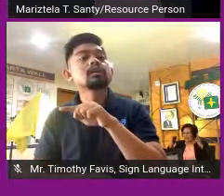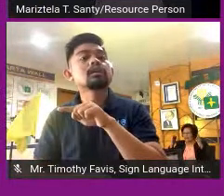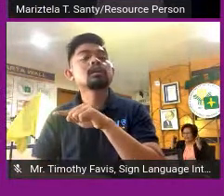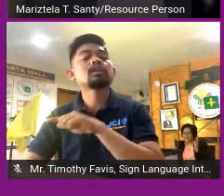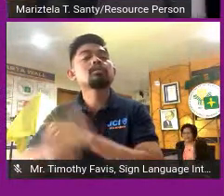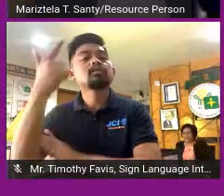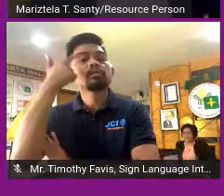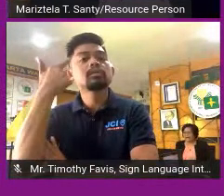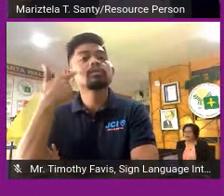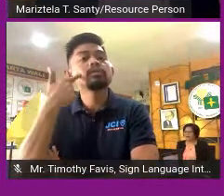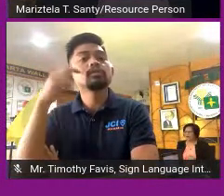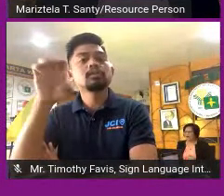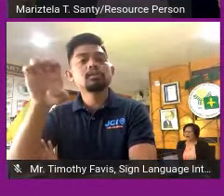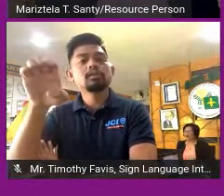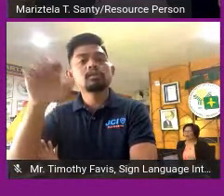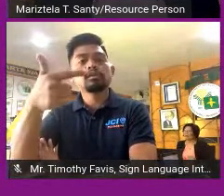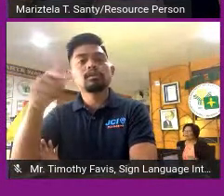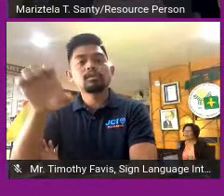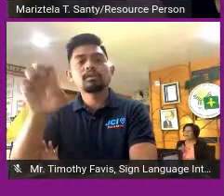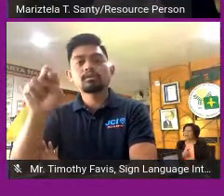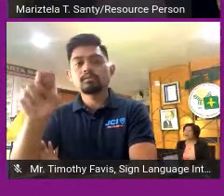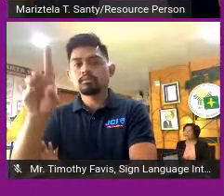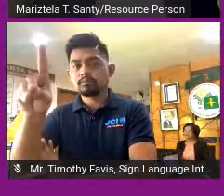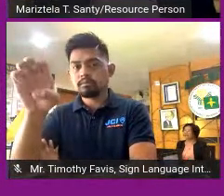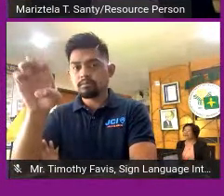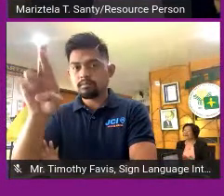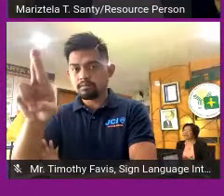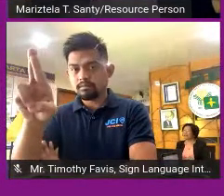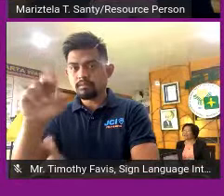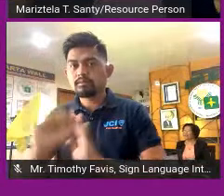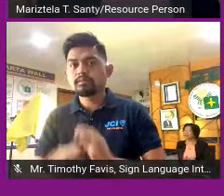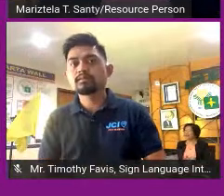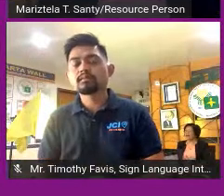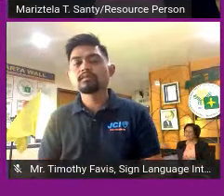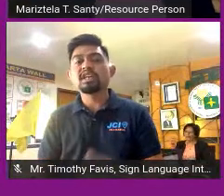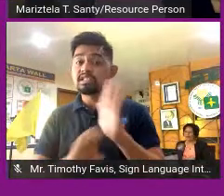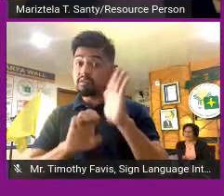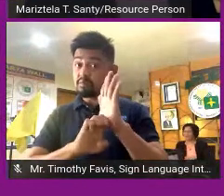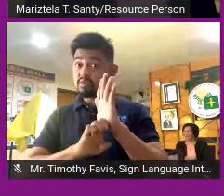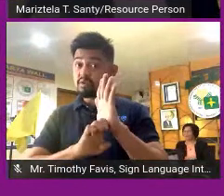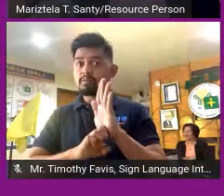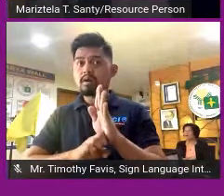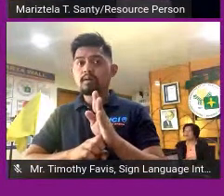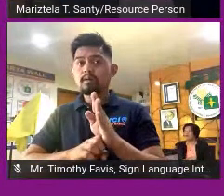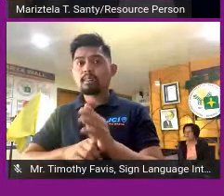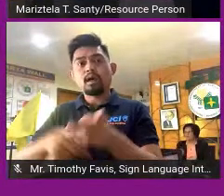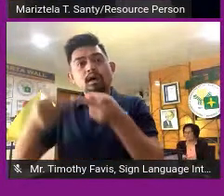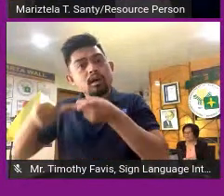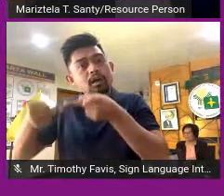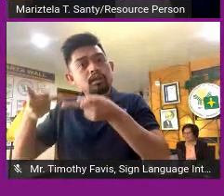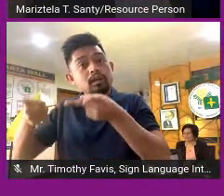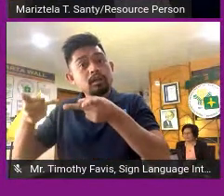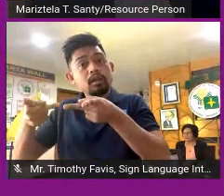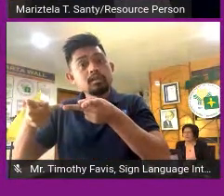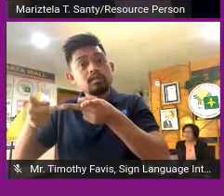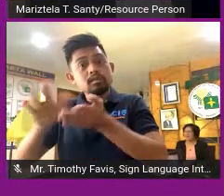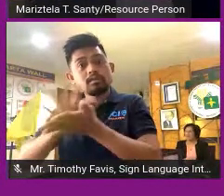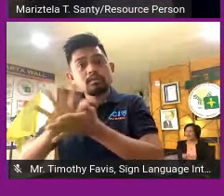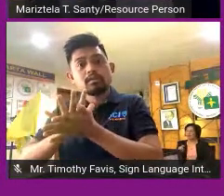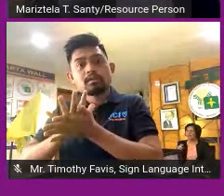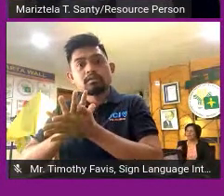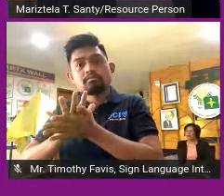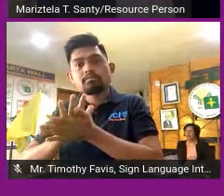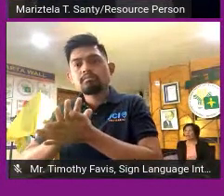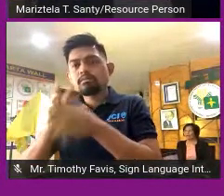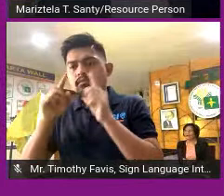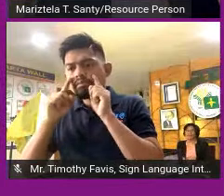tayong na kikita o naaano na pag naghingi sila ng attendance sheet, ang nakalagay po ay gender.